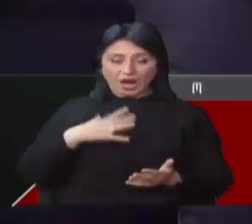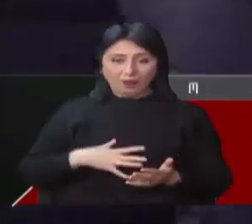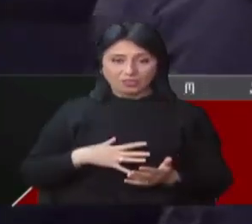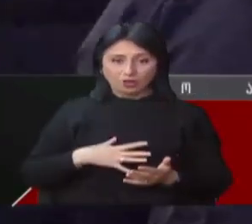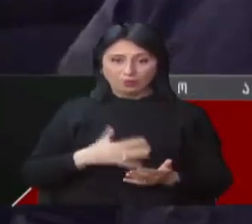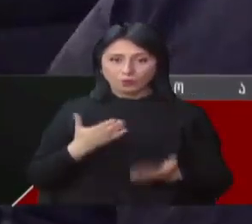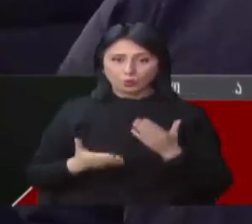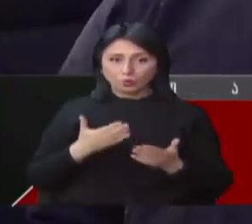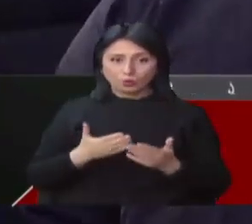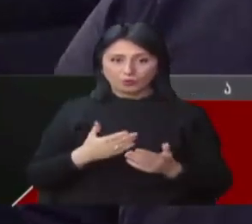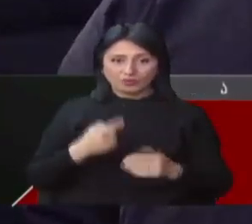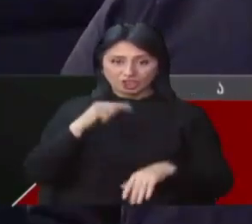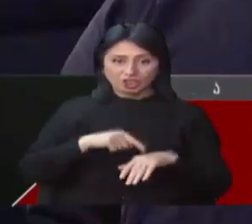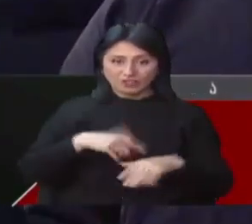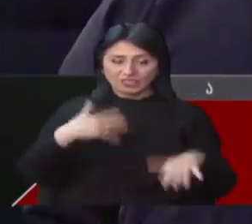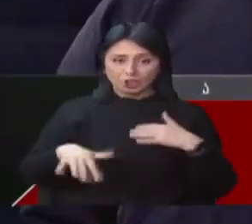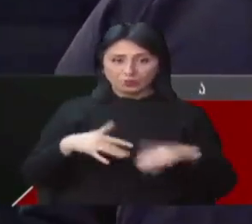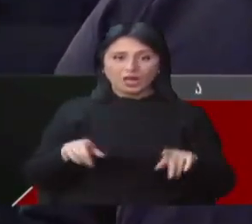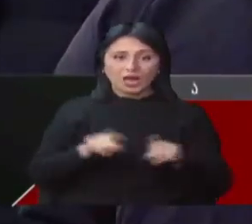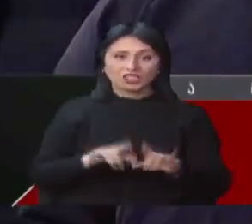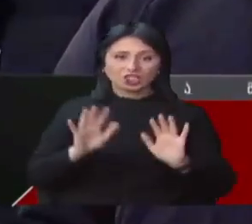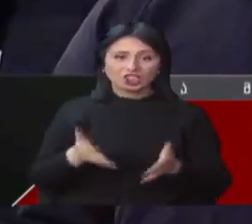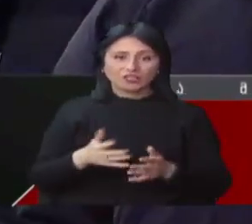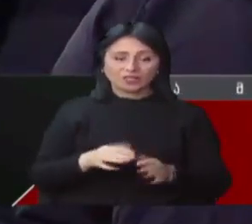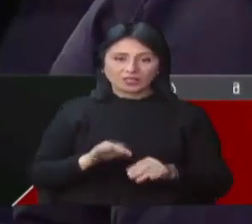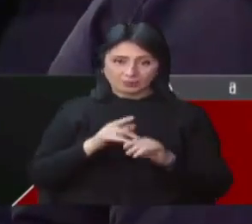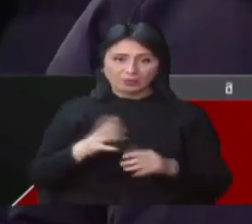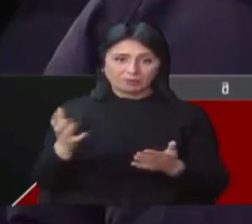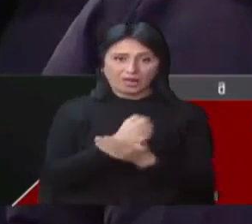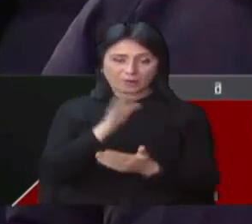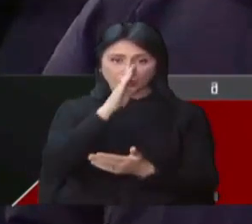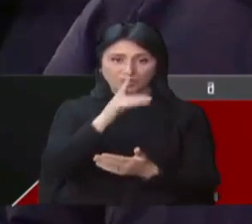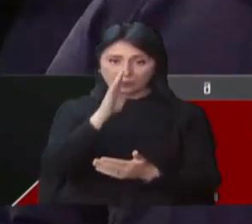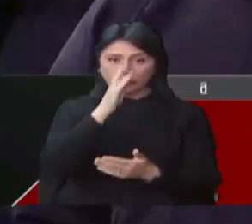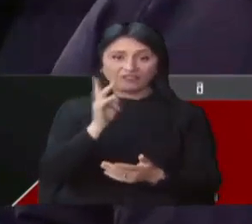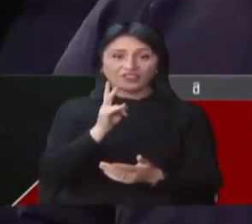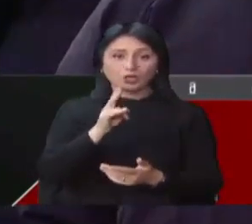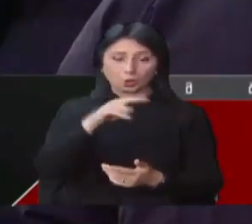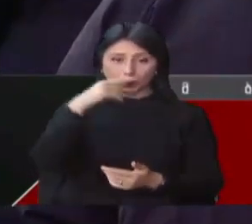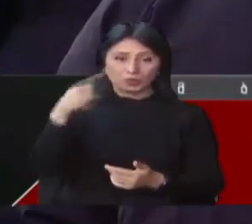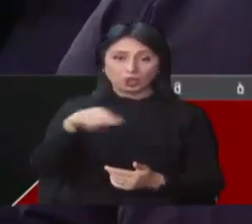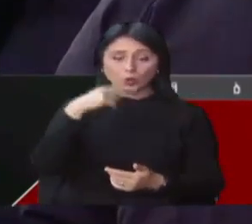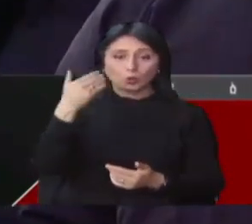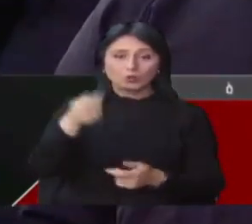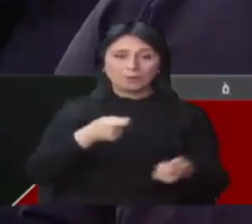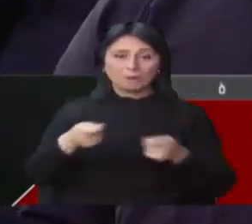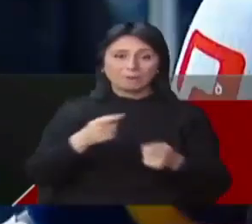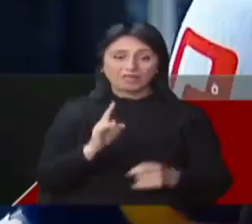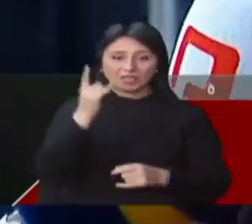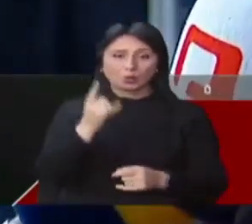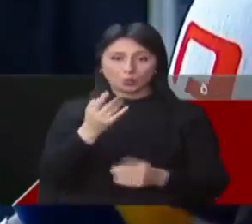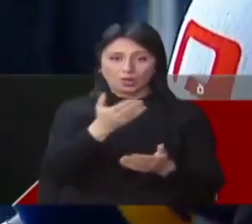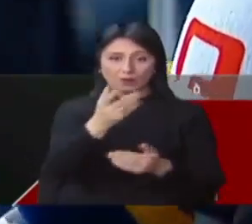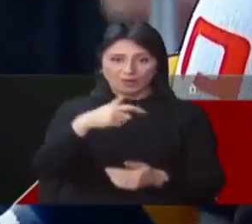გამძლეობაში თუ შეგვატყობენ სისუსტეს, ასეთ შემთხვევაში გამოიმარჯვებს მტერი და მტერი არის რუსეთი და რუსეთის მიერ მართული მარიონტული